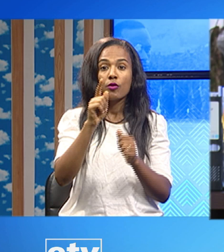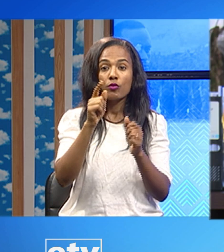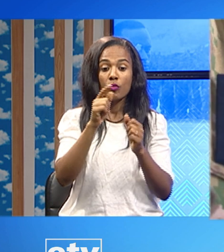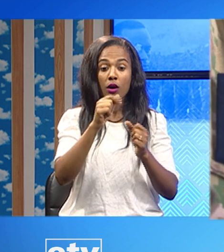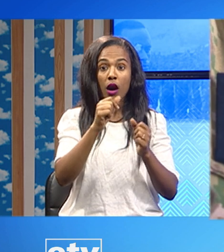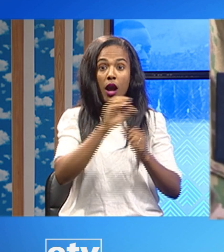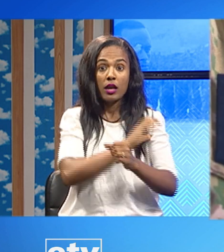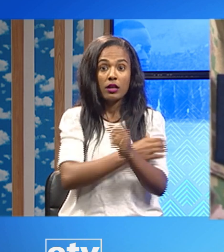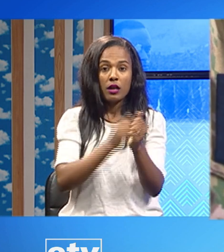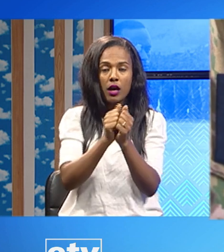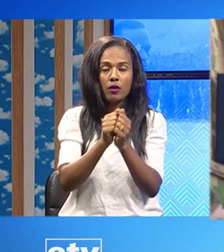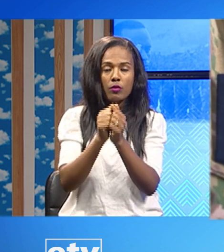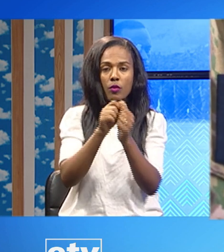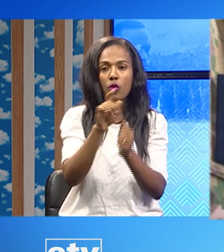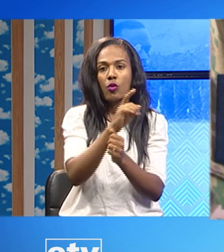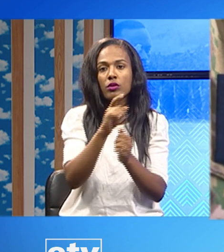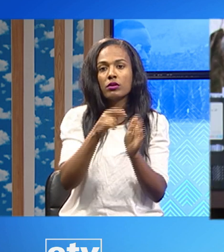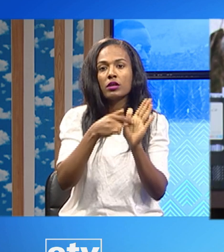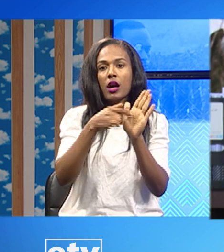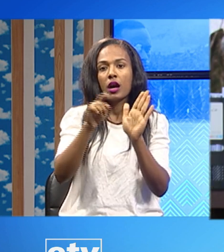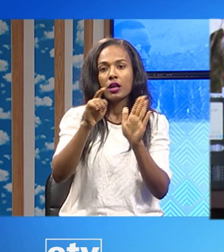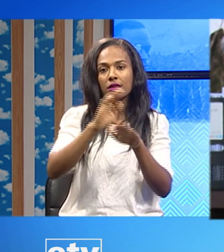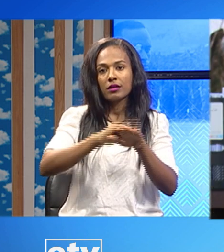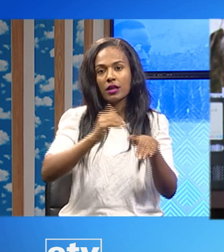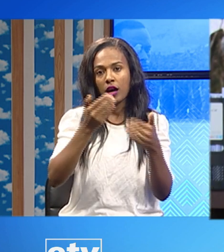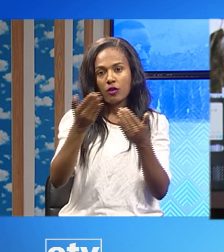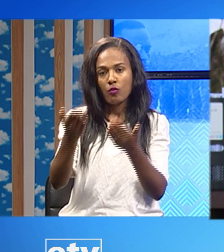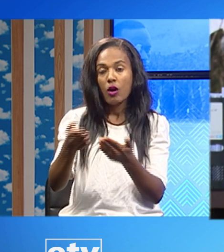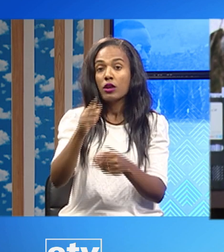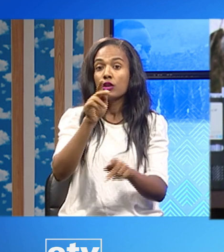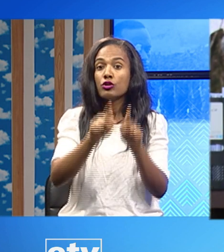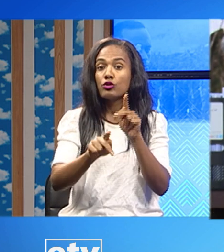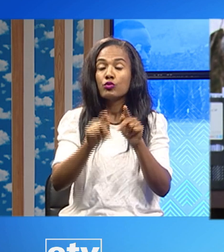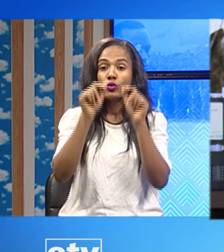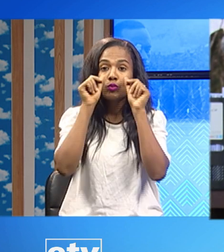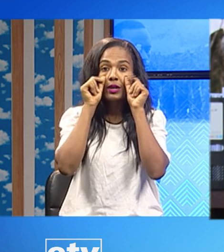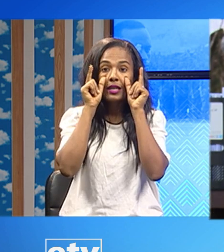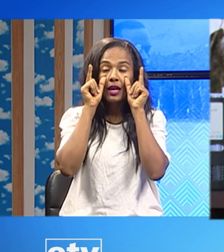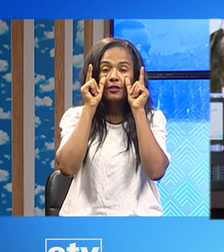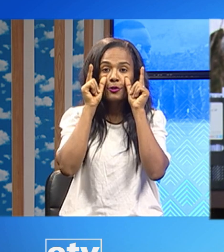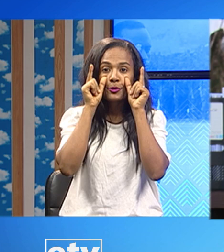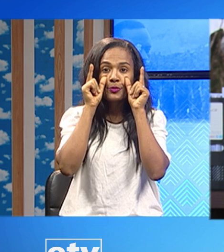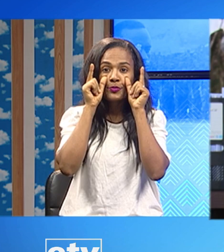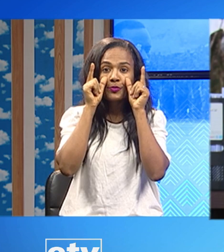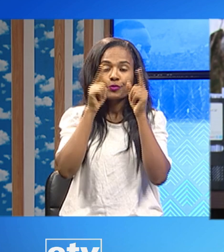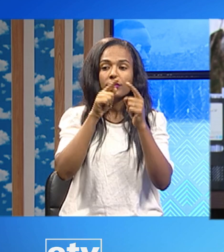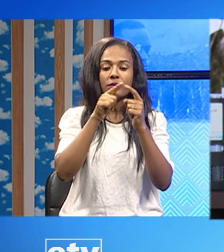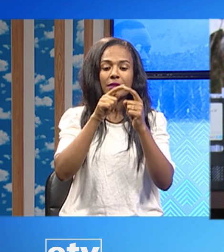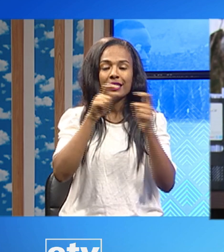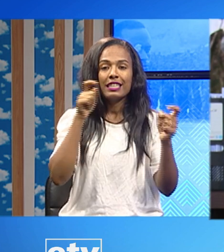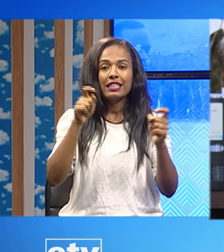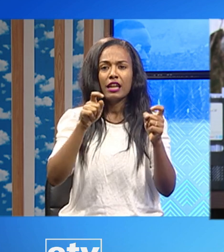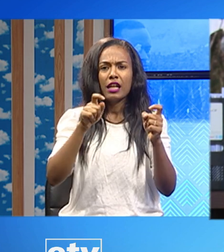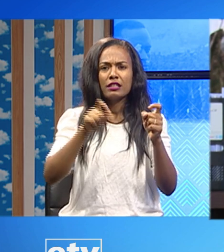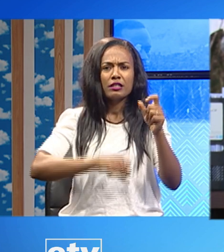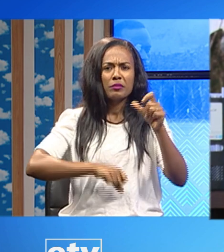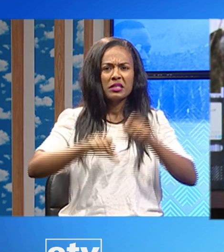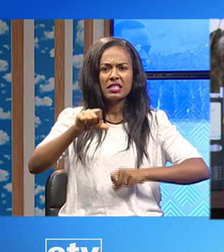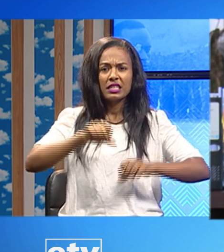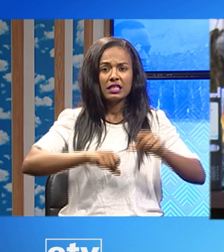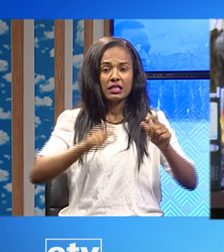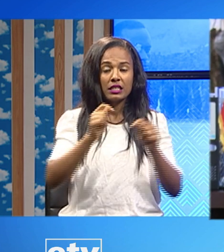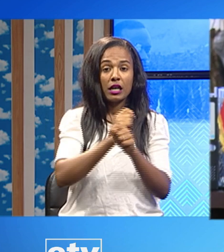በመሆን እነዚህንን እንዲያጋልጥ ጥሪ አቅርበዋል። ህዝቡ በንቃት የጠላት መሰሪ ተግባር በውል